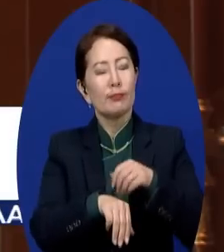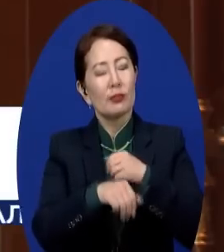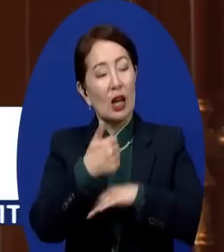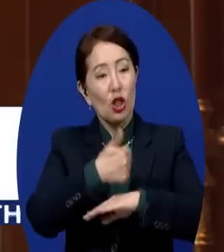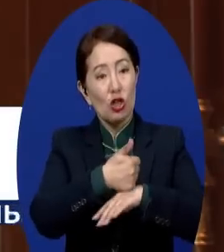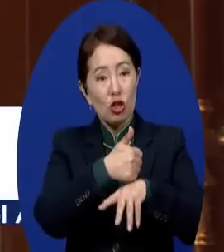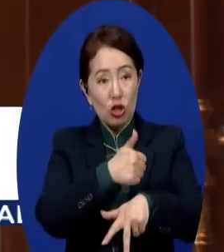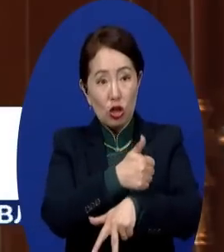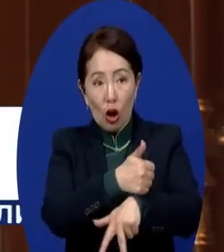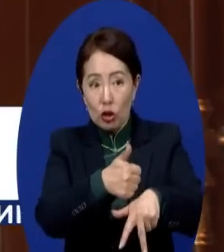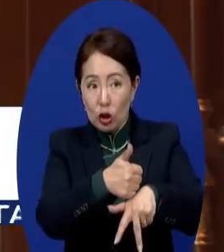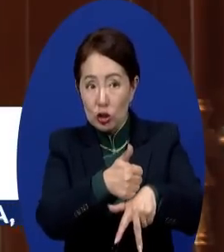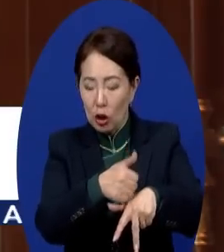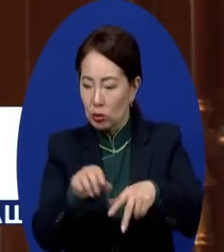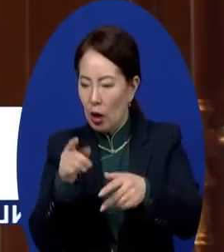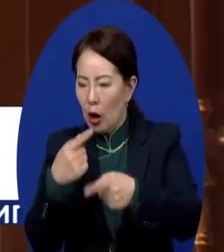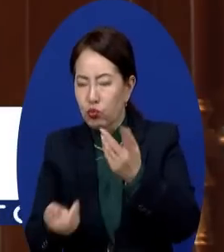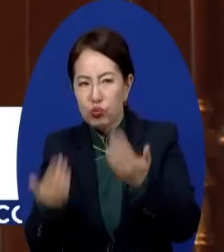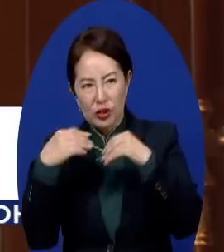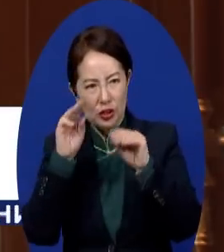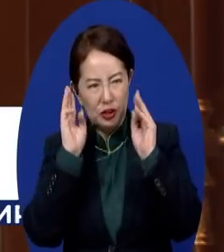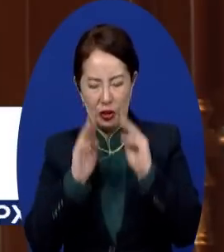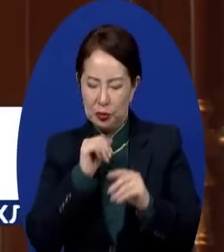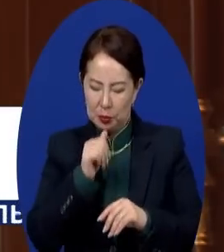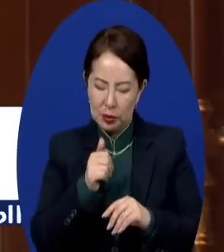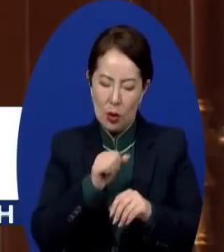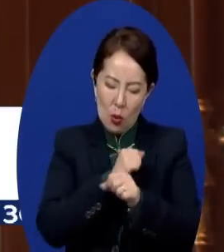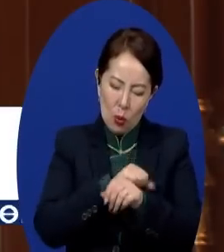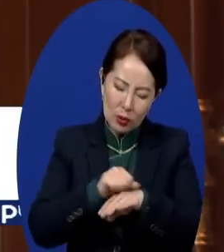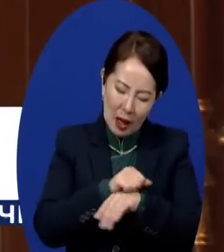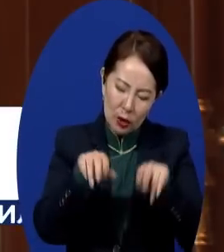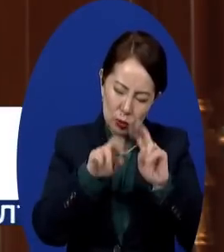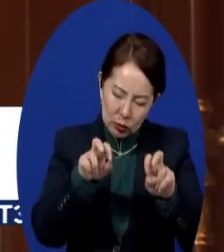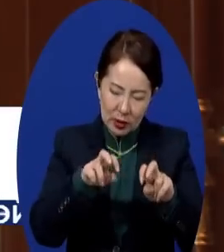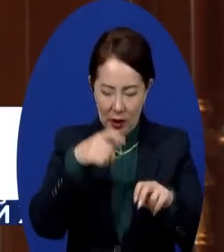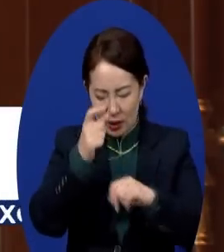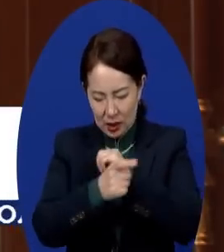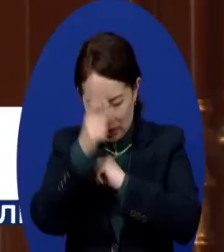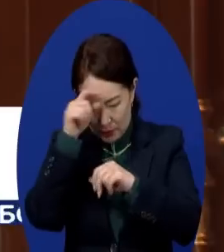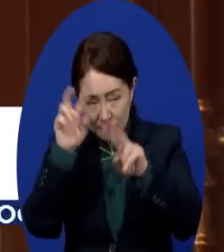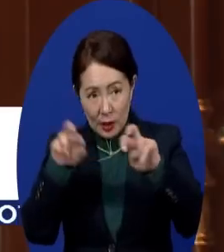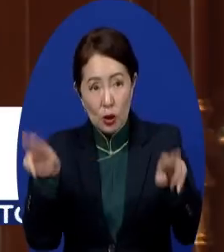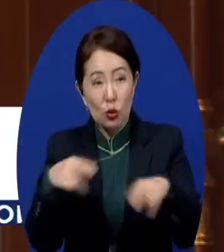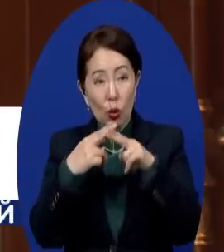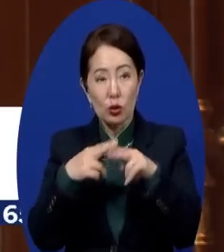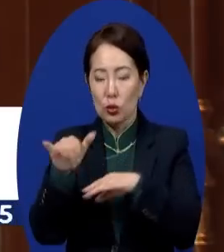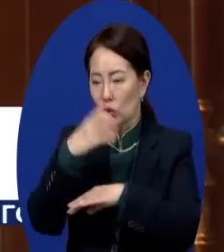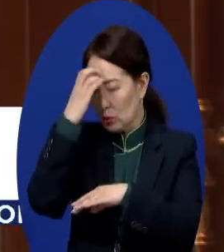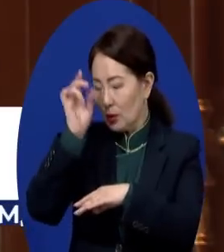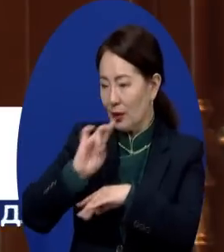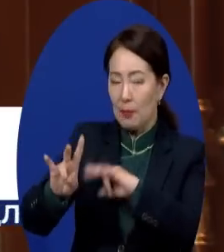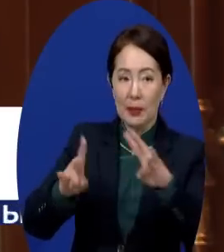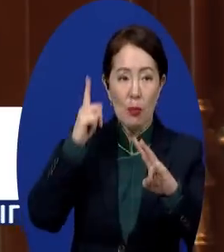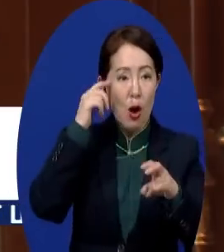байдлаар шийдэх асуудал биш юм. Урт хугацааны судалгаа шинжилгээ, эрдэмтдийн дүгнэлт, улс төрийн намуудын ойлголцол чухал.